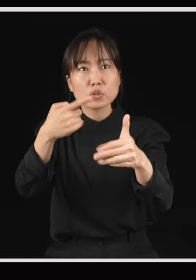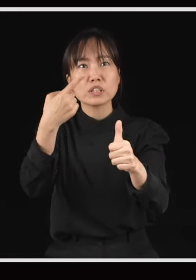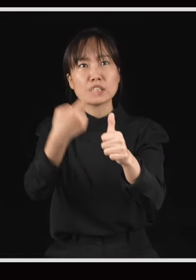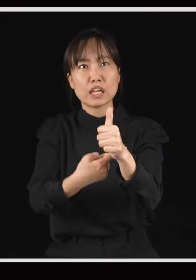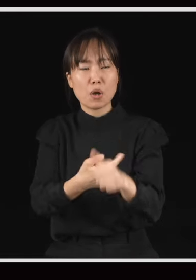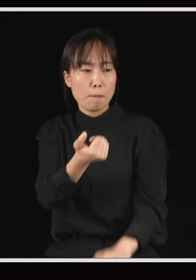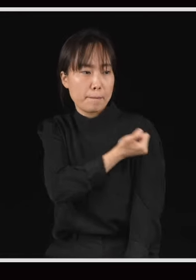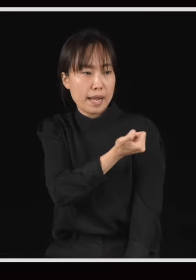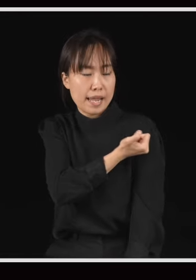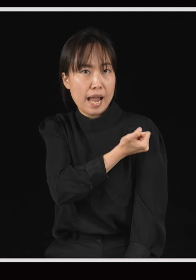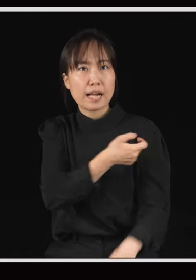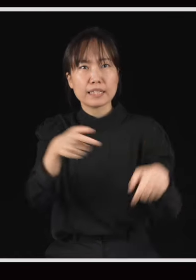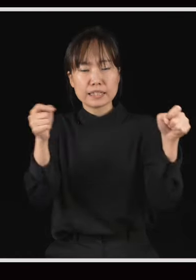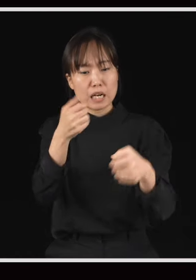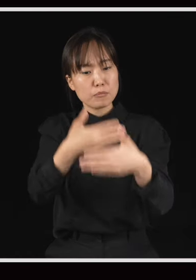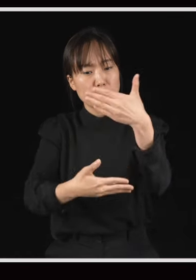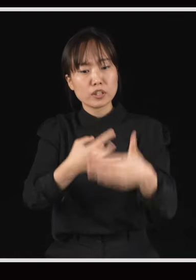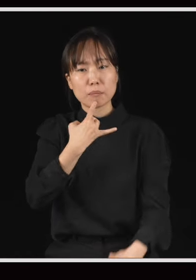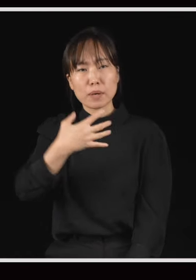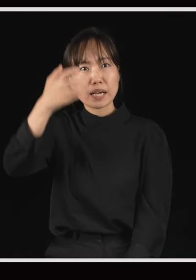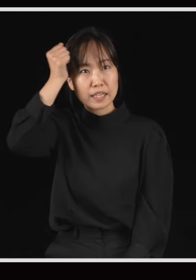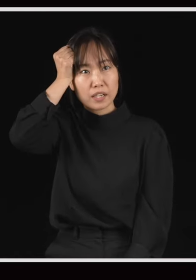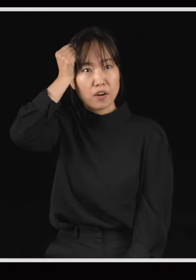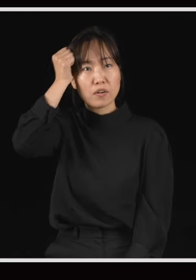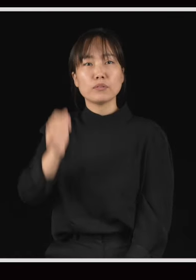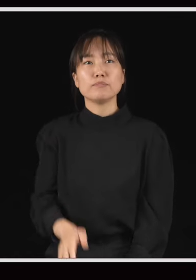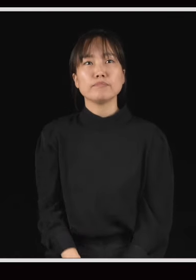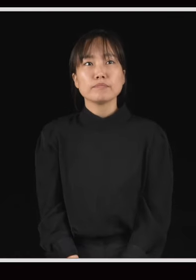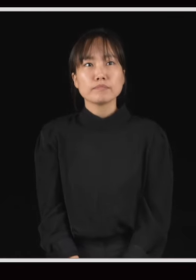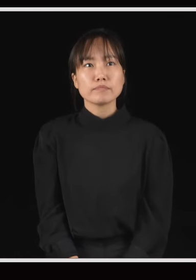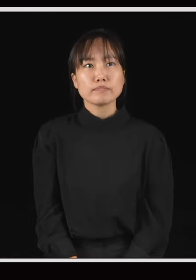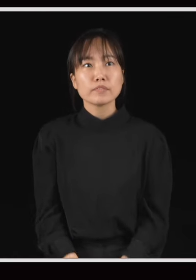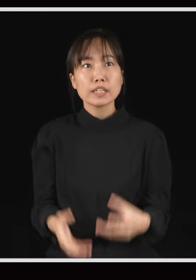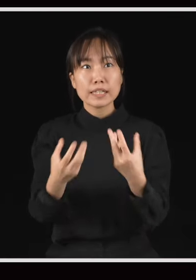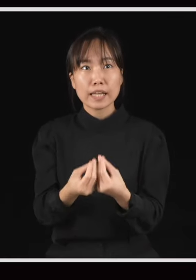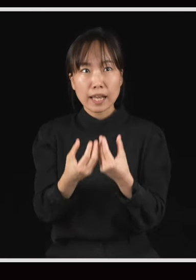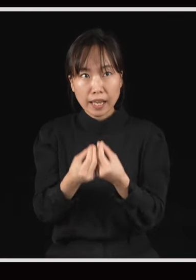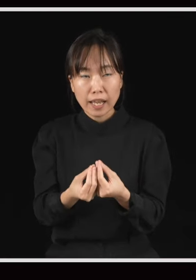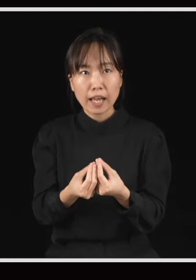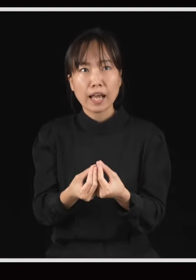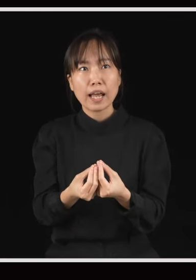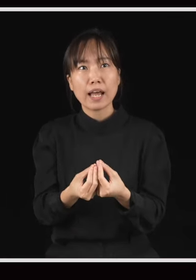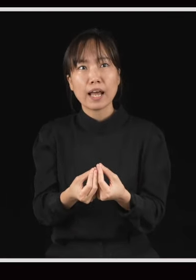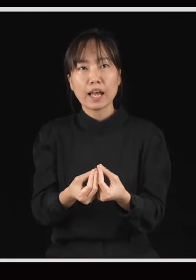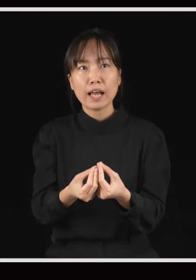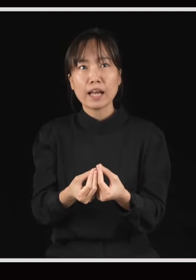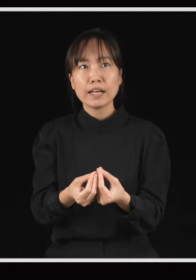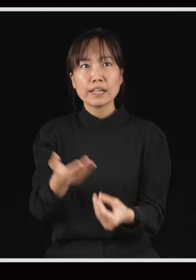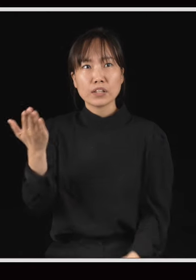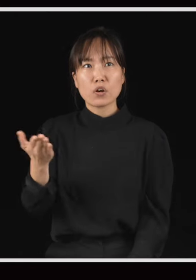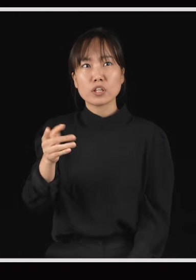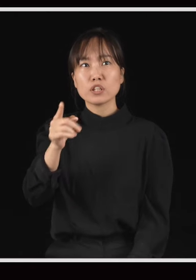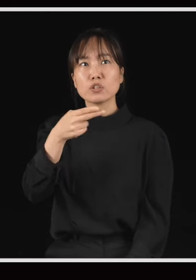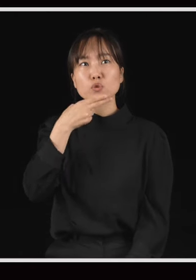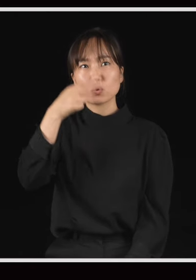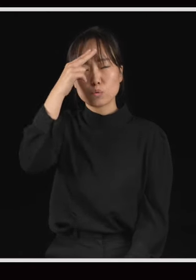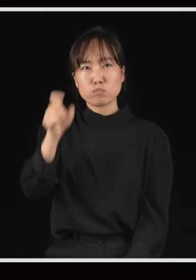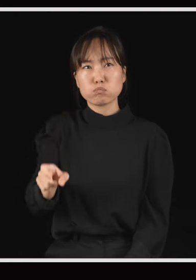보상 시스템은 마약과 짧은 동영상만 남게 만듭니다. 자, 예를 들어서 여기를 원점이라고 해봅시다.